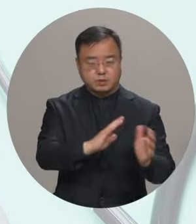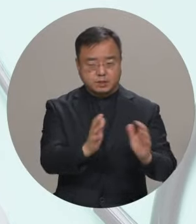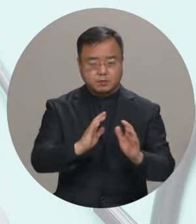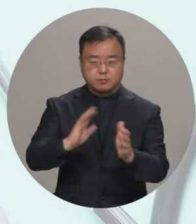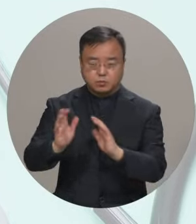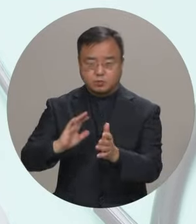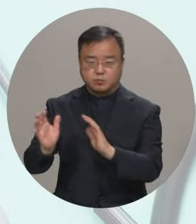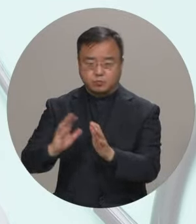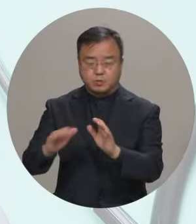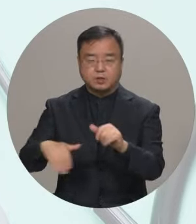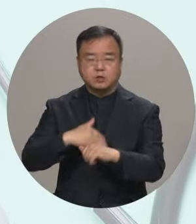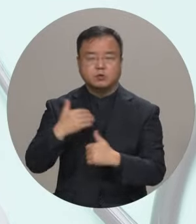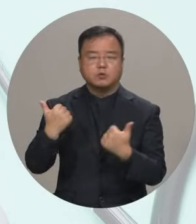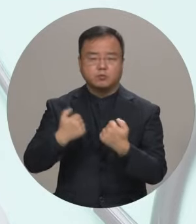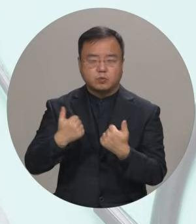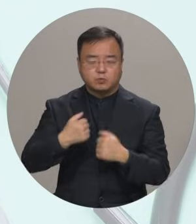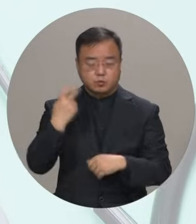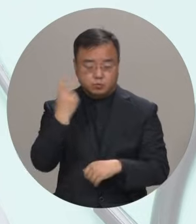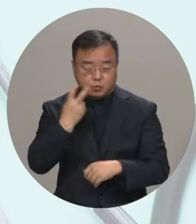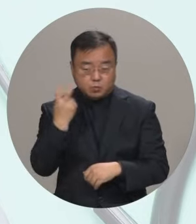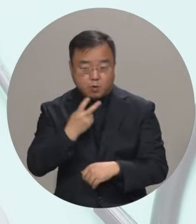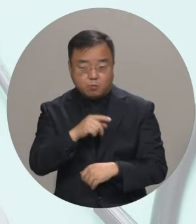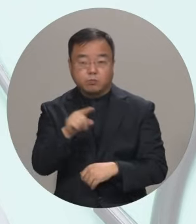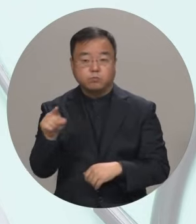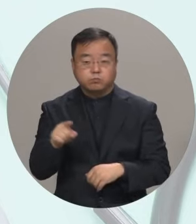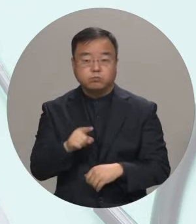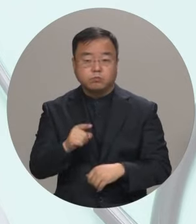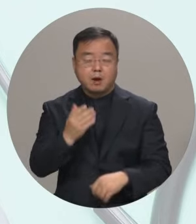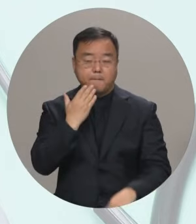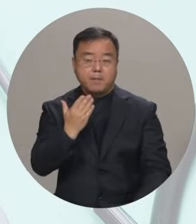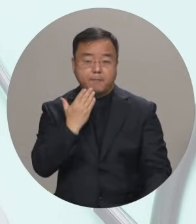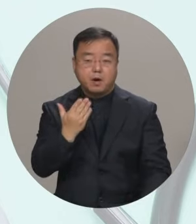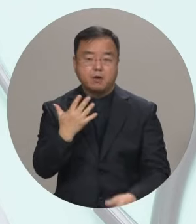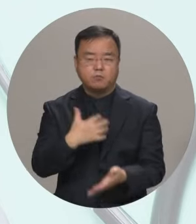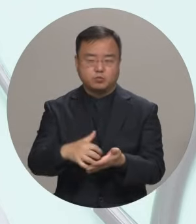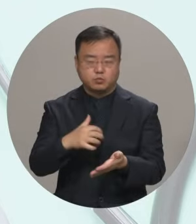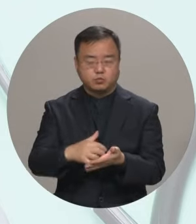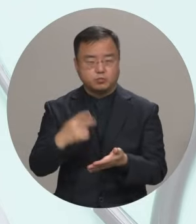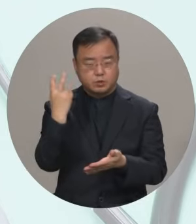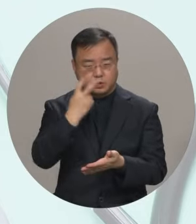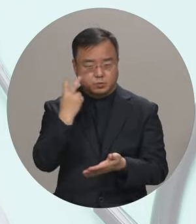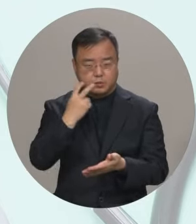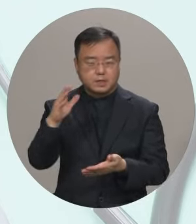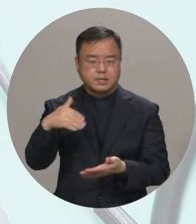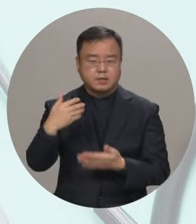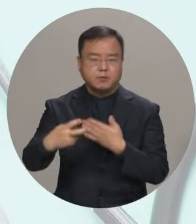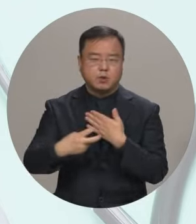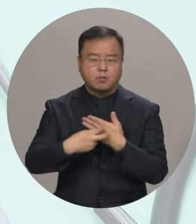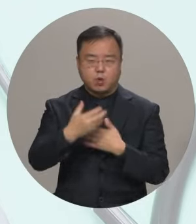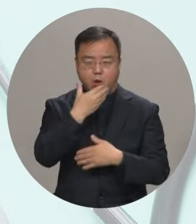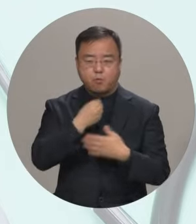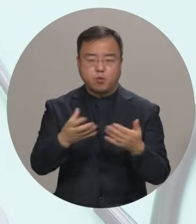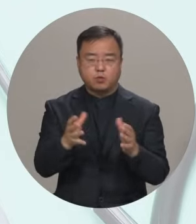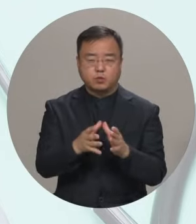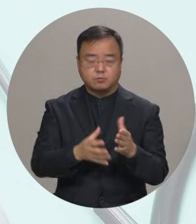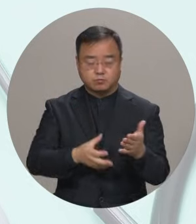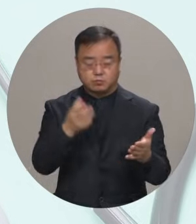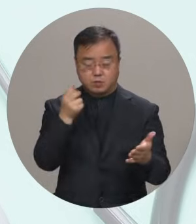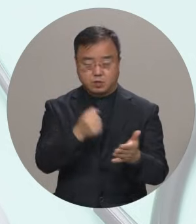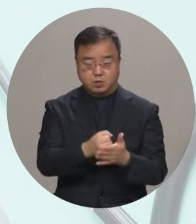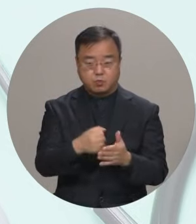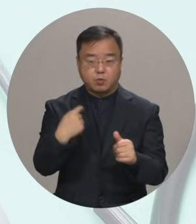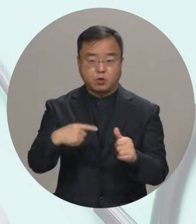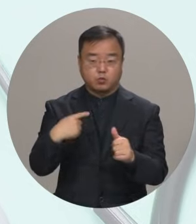면접을 통해 실제 증원 가능 여부를 확인할 계획입니다 이후 복지부가 총 증원 규모 확정해 교육부에 전달하면